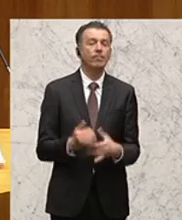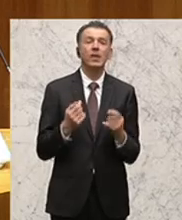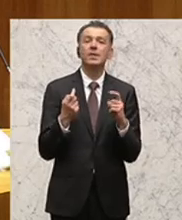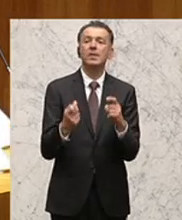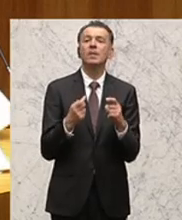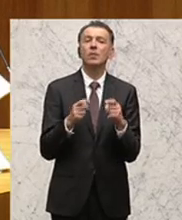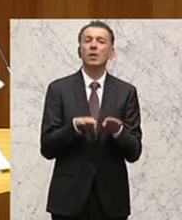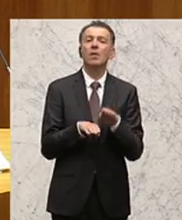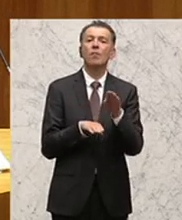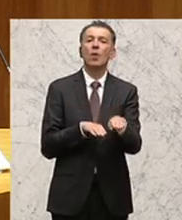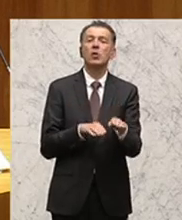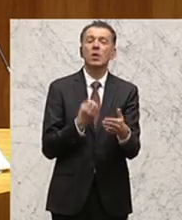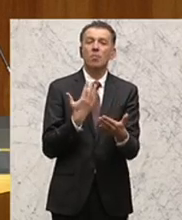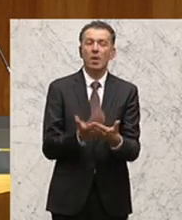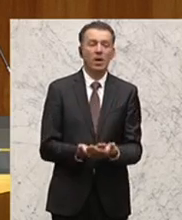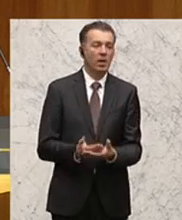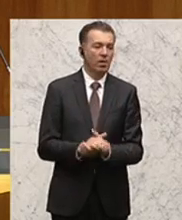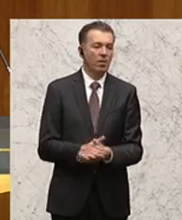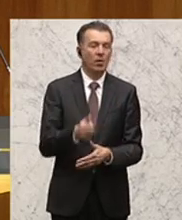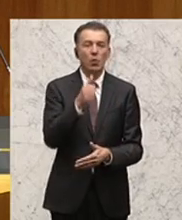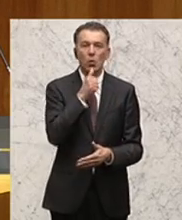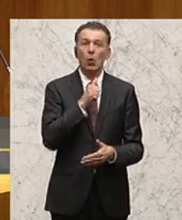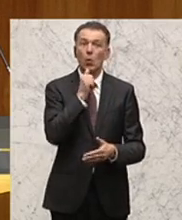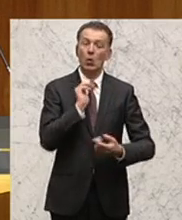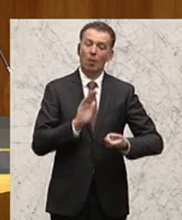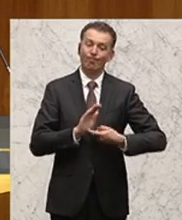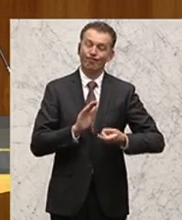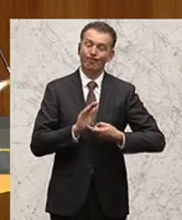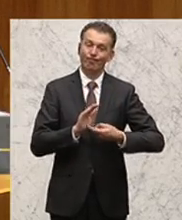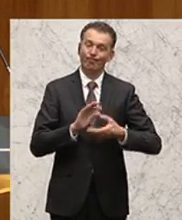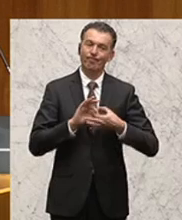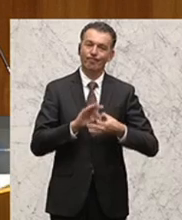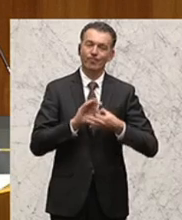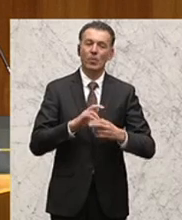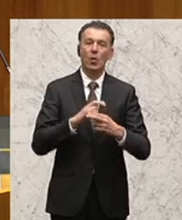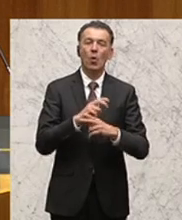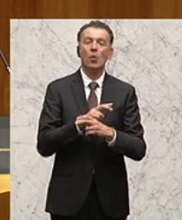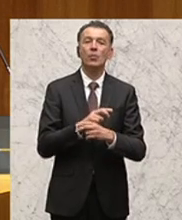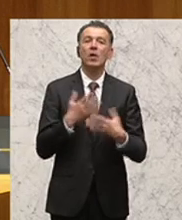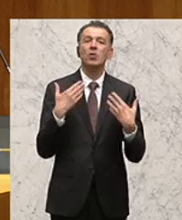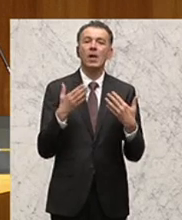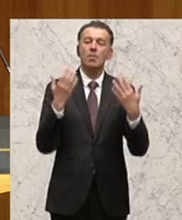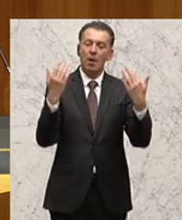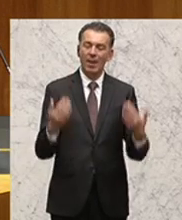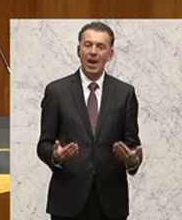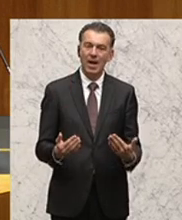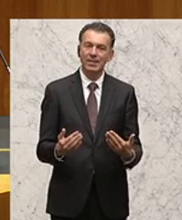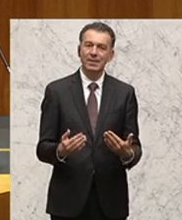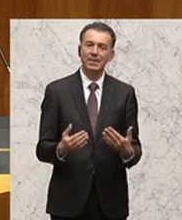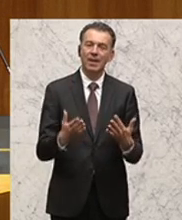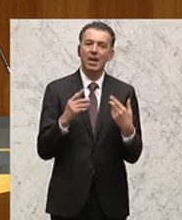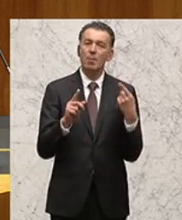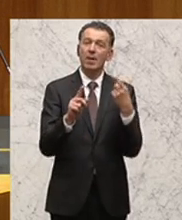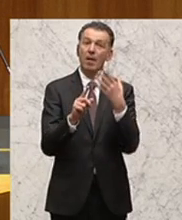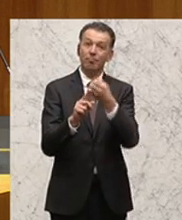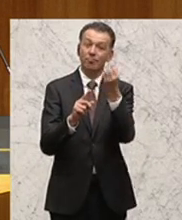den Fortschrittsbericht auf grünes Verlangen zur österreichischen Klimabilanz und der Erfüllung der Klimaziele. Und ich halte